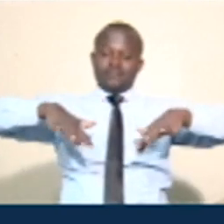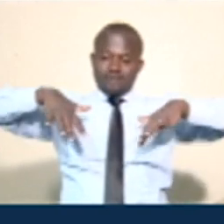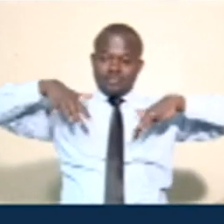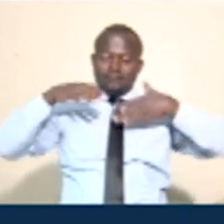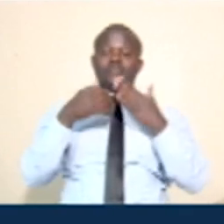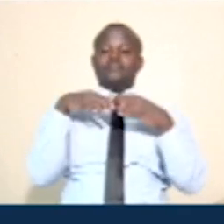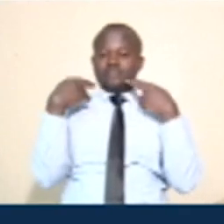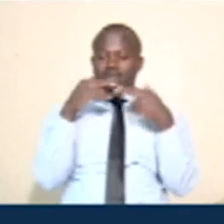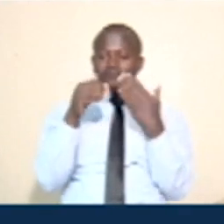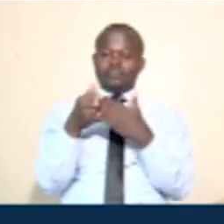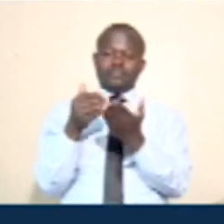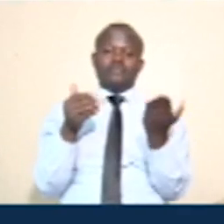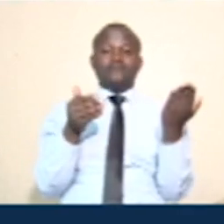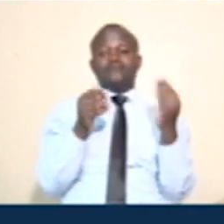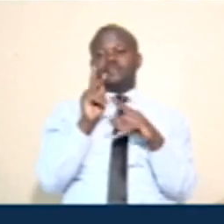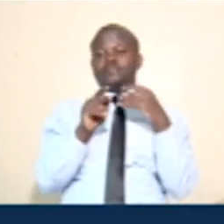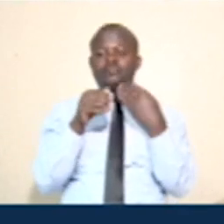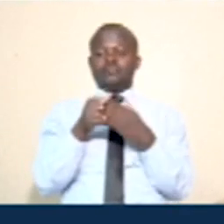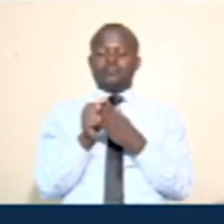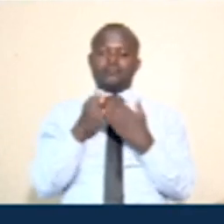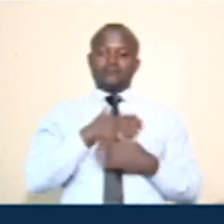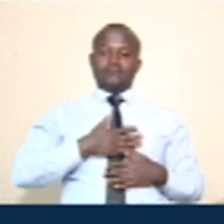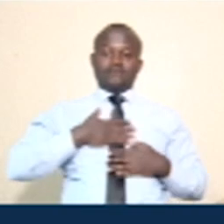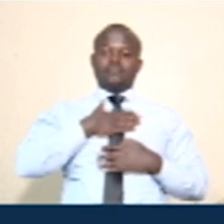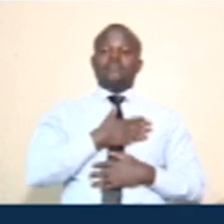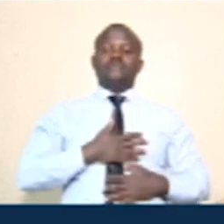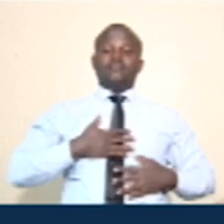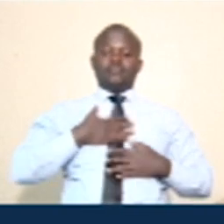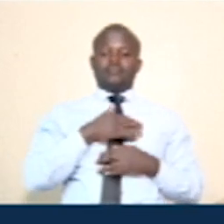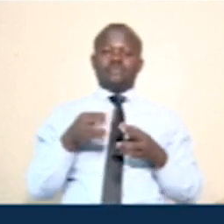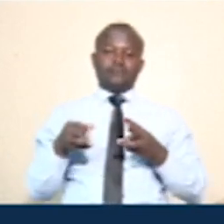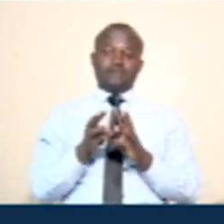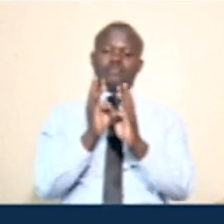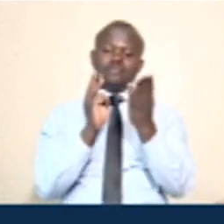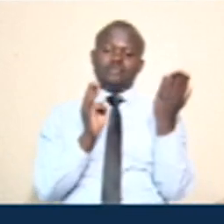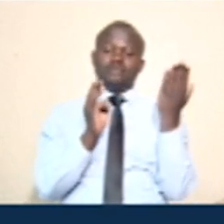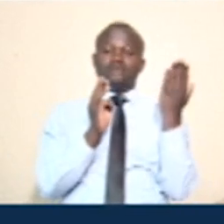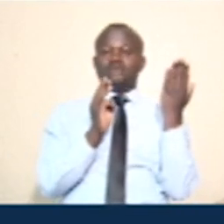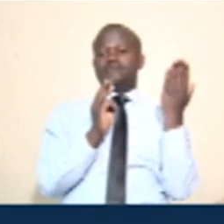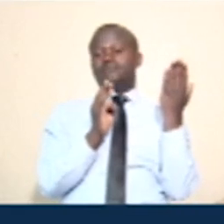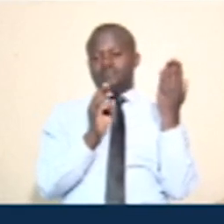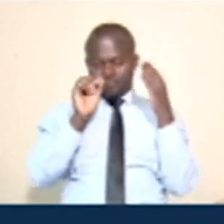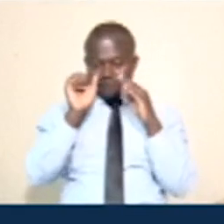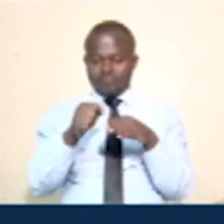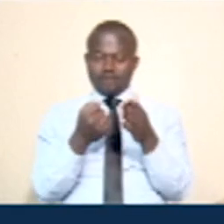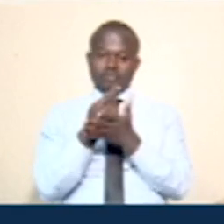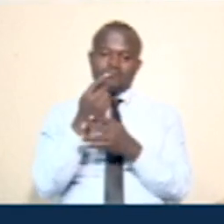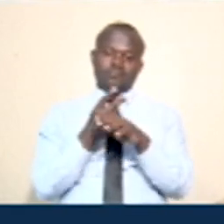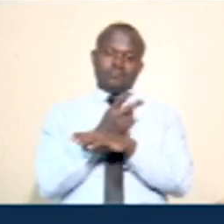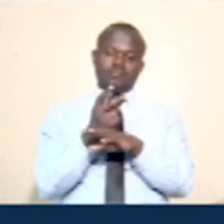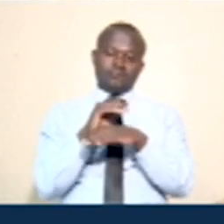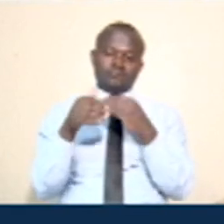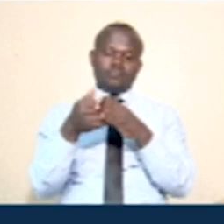na hoteli abantu baridagadura bisanzwe ku buryo amasaha ibyo nabyo bishobora gutuma amasaha